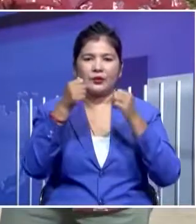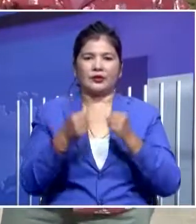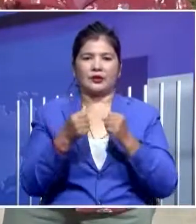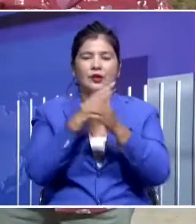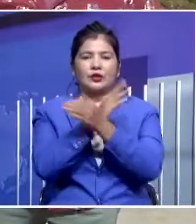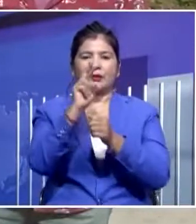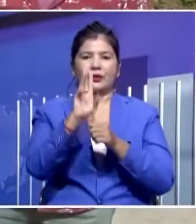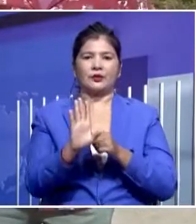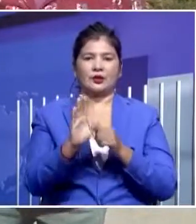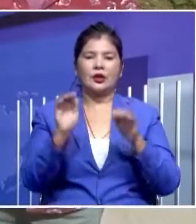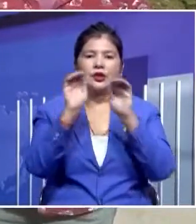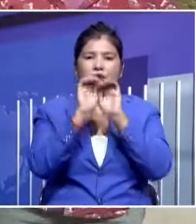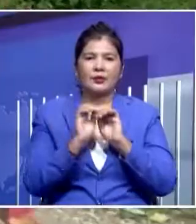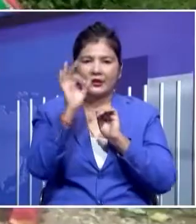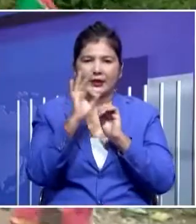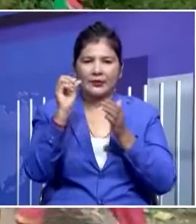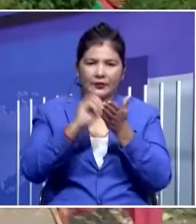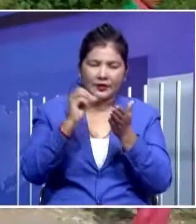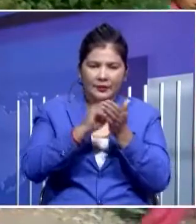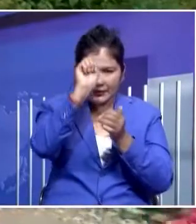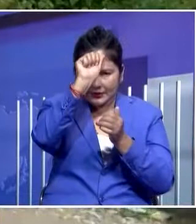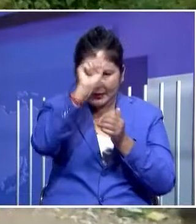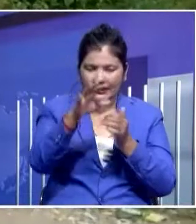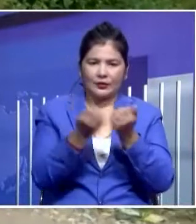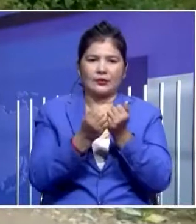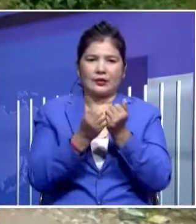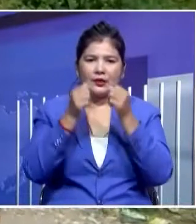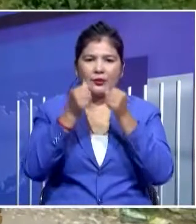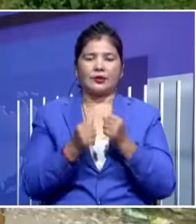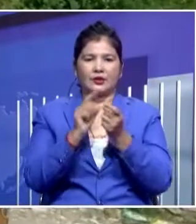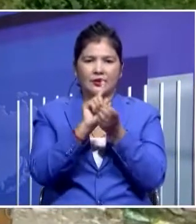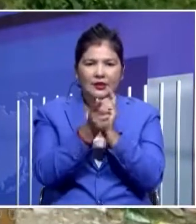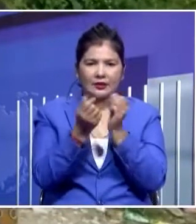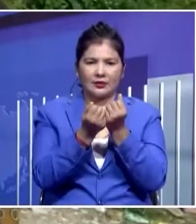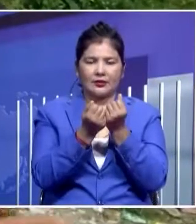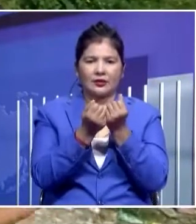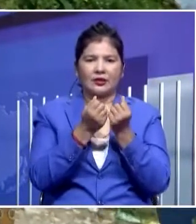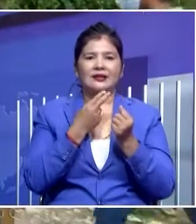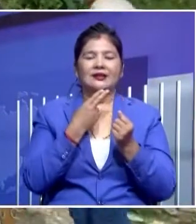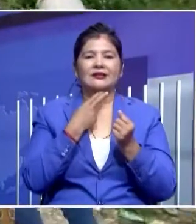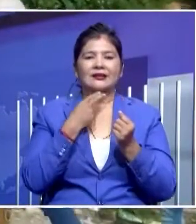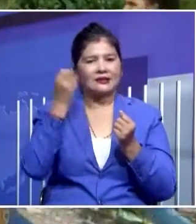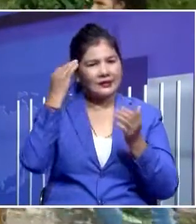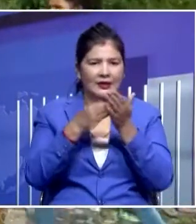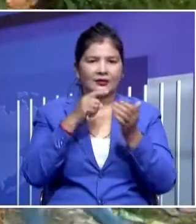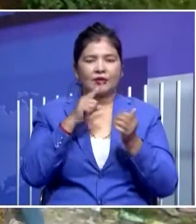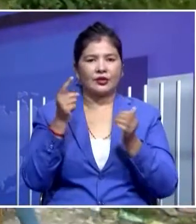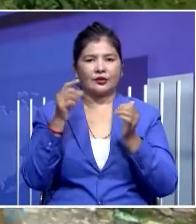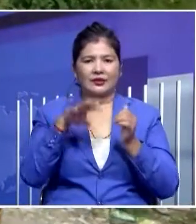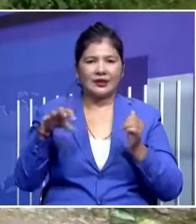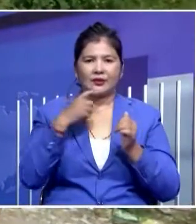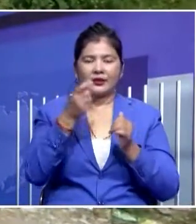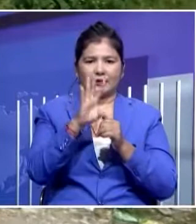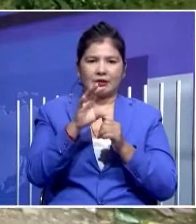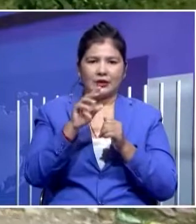छ तर सम्बन्धित निकायलाई पटक पटक जानकारी गराउँदा पनि बस्ती स्थानान्तरण गर्न चासो नदेखाएको स्थानीय बताएका छन्